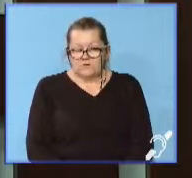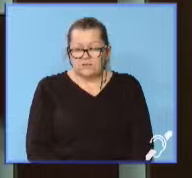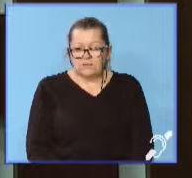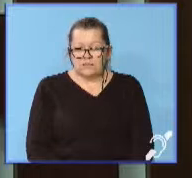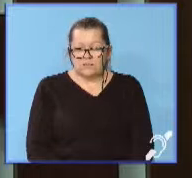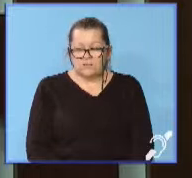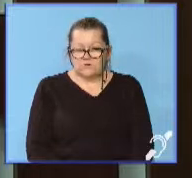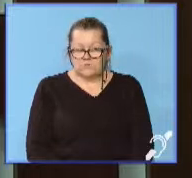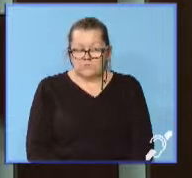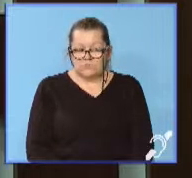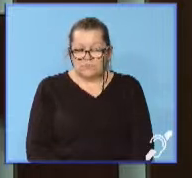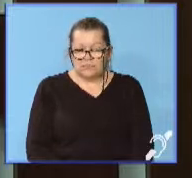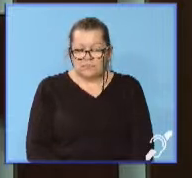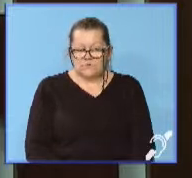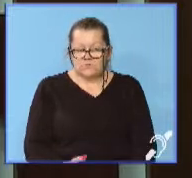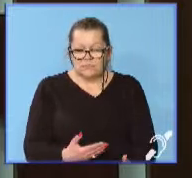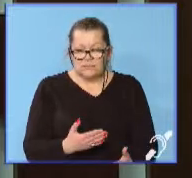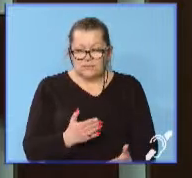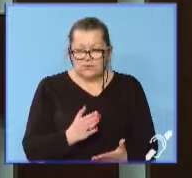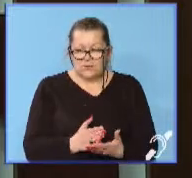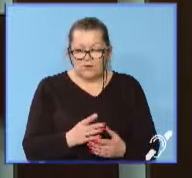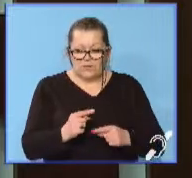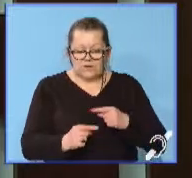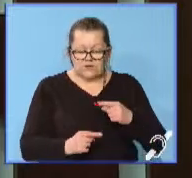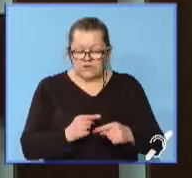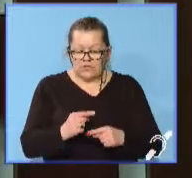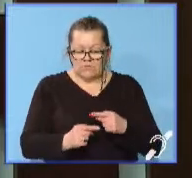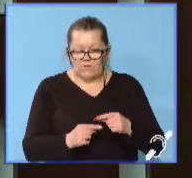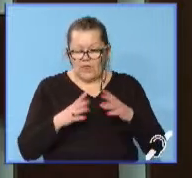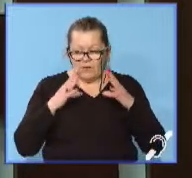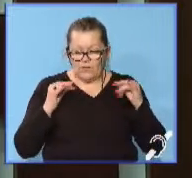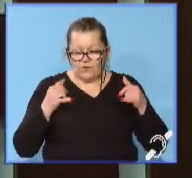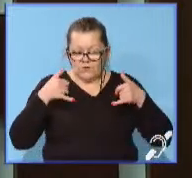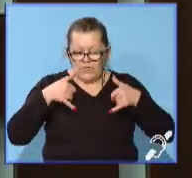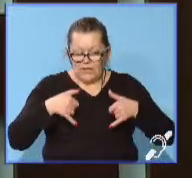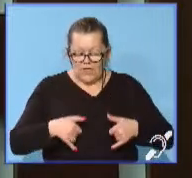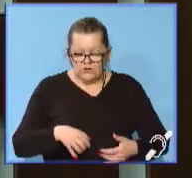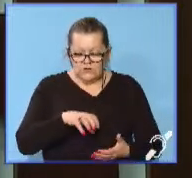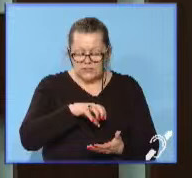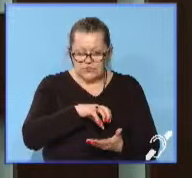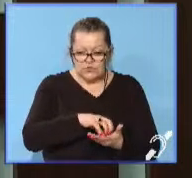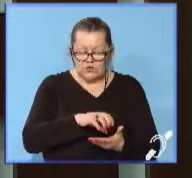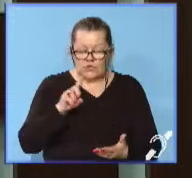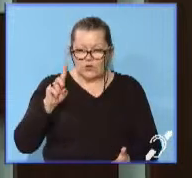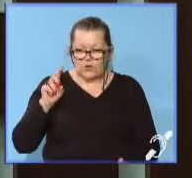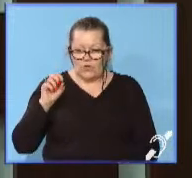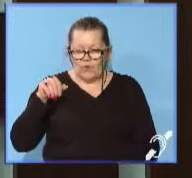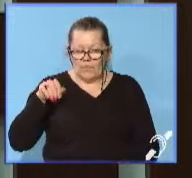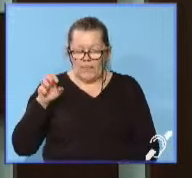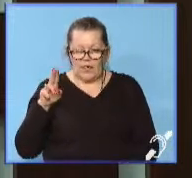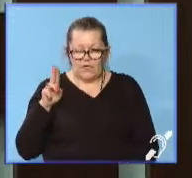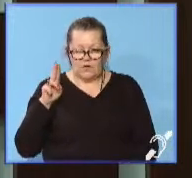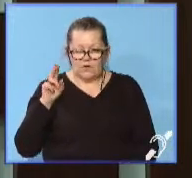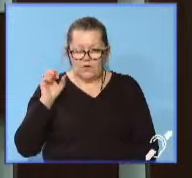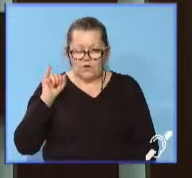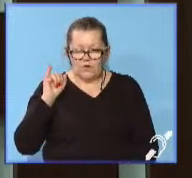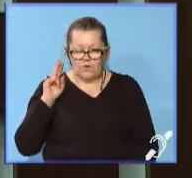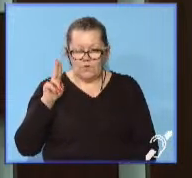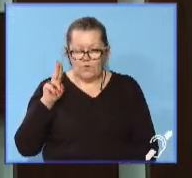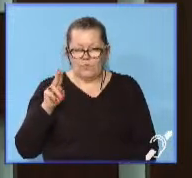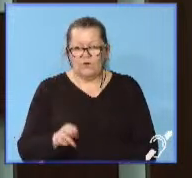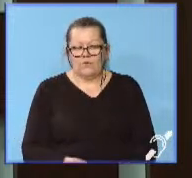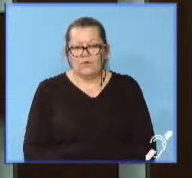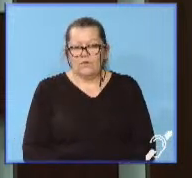trebuie operate în acest domeniu sunt atât de multe și de vaste încât nu pot fi rezumate în câteva cuvinte în cadrul unei